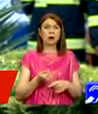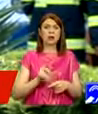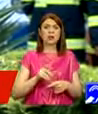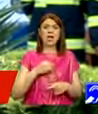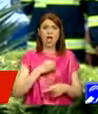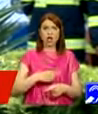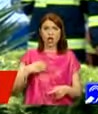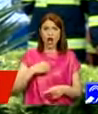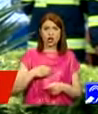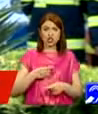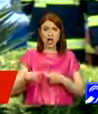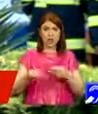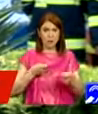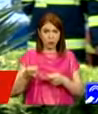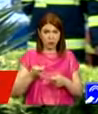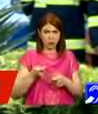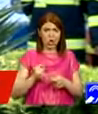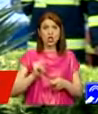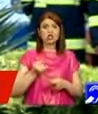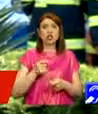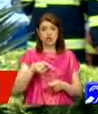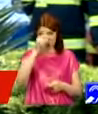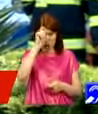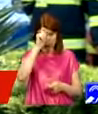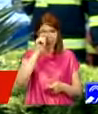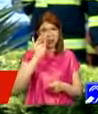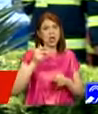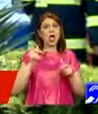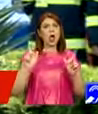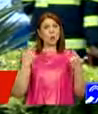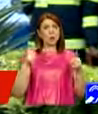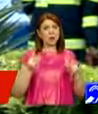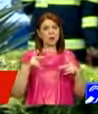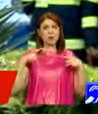publice în această perioadă, iar cetățenii au putut petrece în liniște acest sfârșit de săptămână.